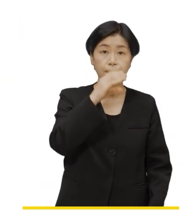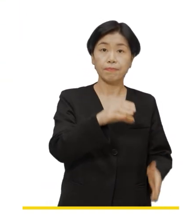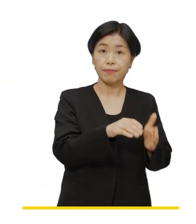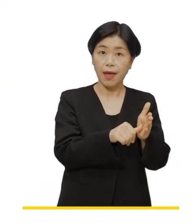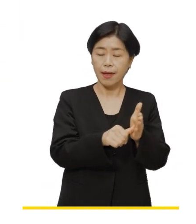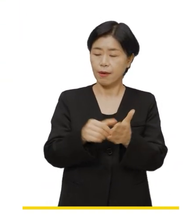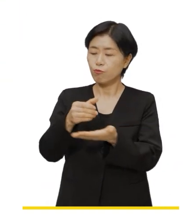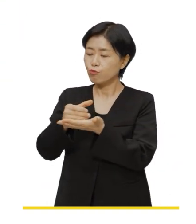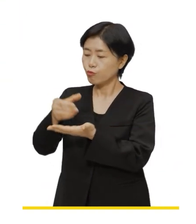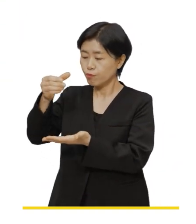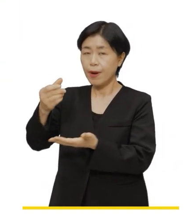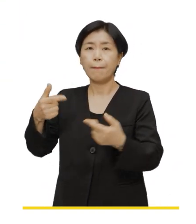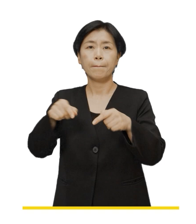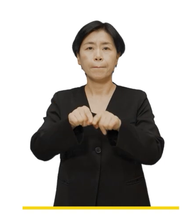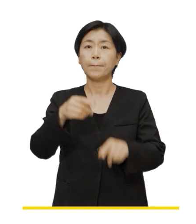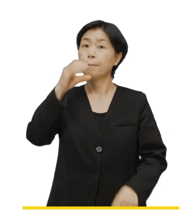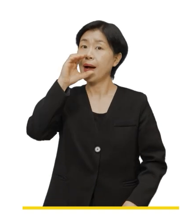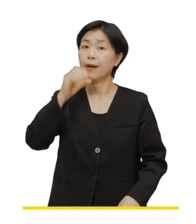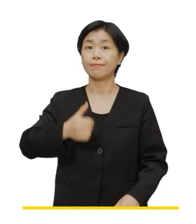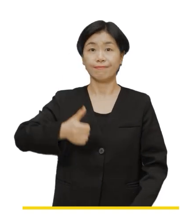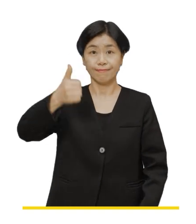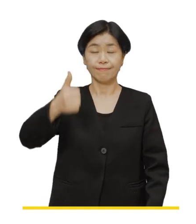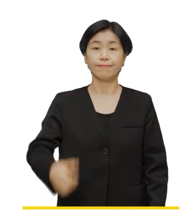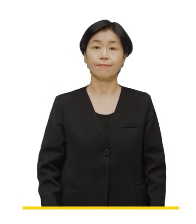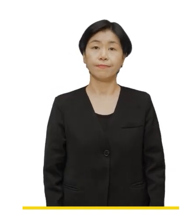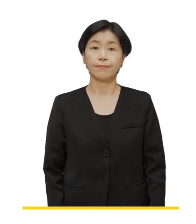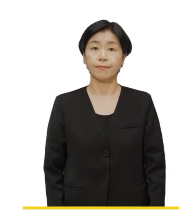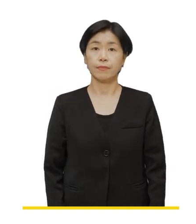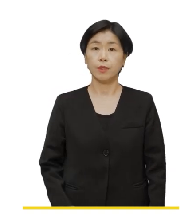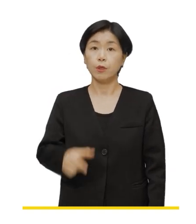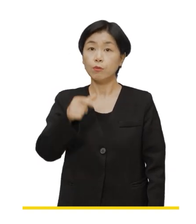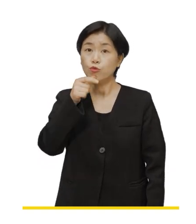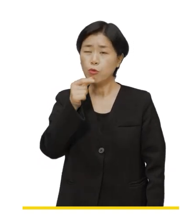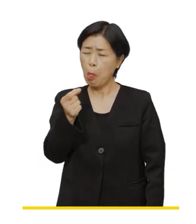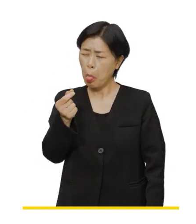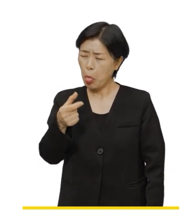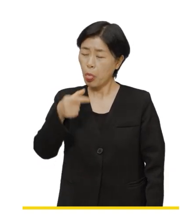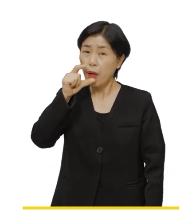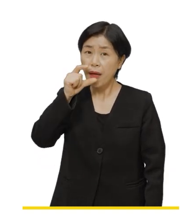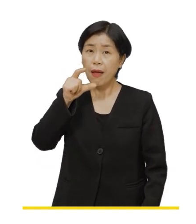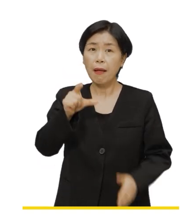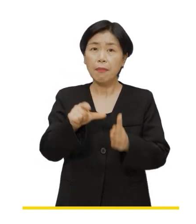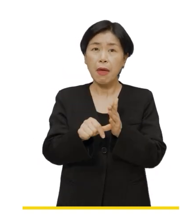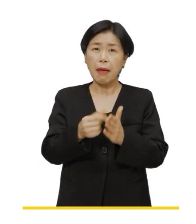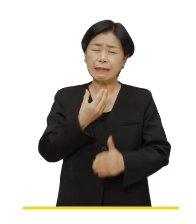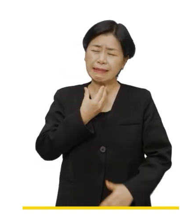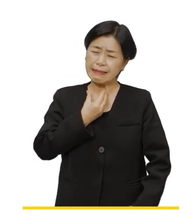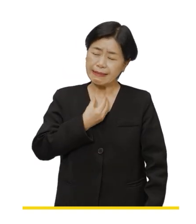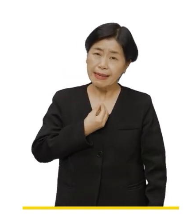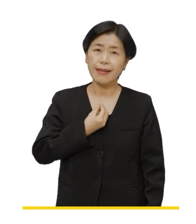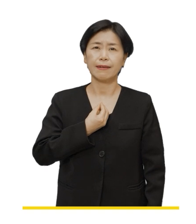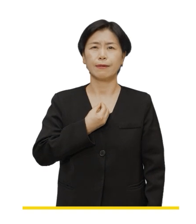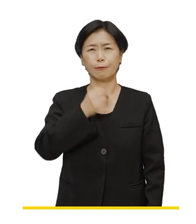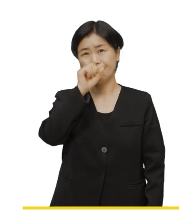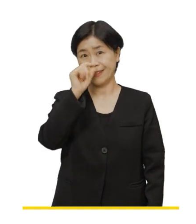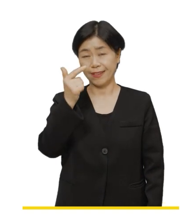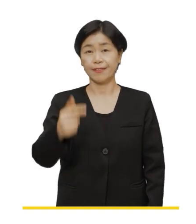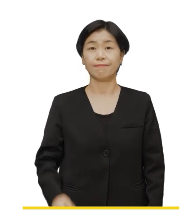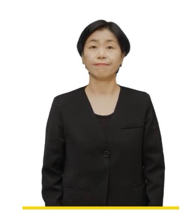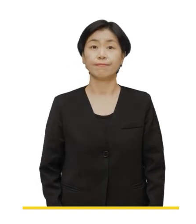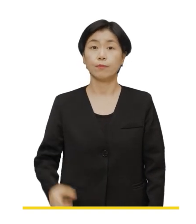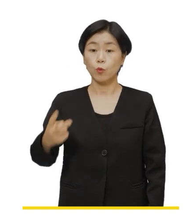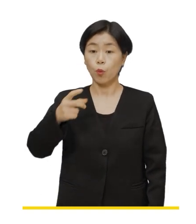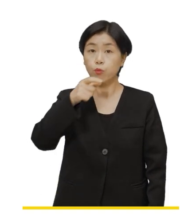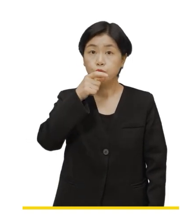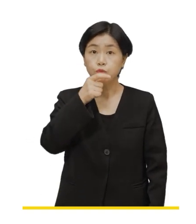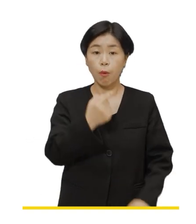물을 함께 마시는 게 좋아요. 물을 적게 마시면 목에 걸리거나 상처가 날 수 있고